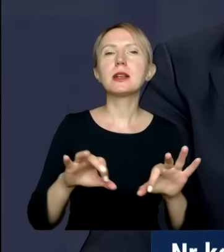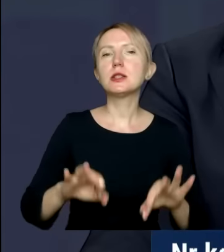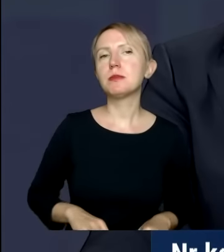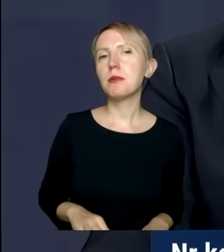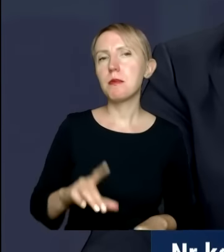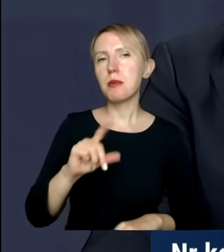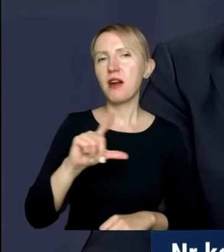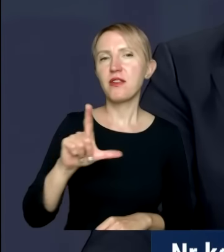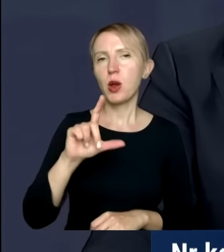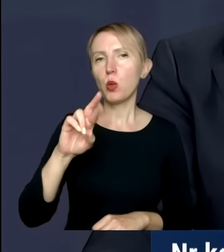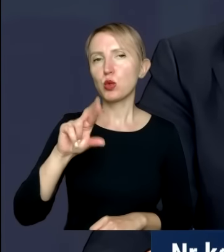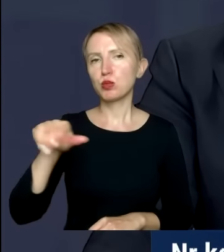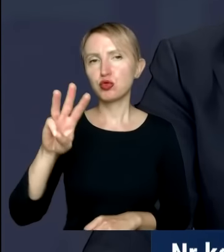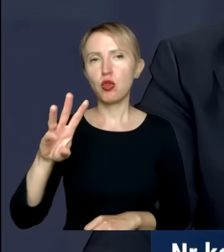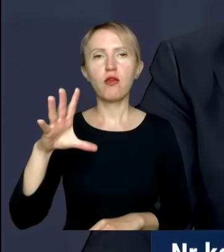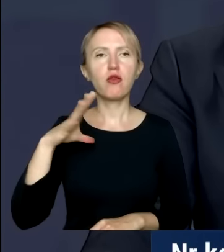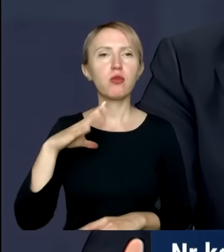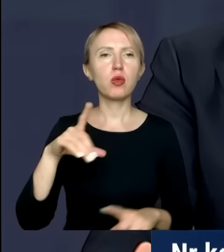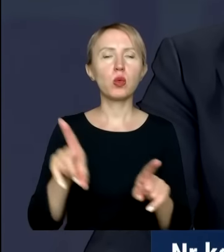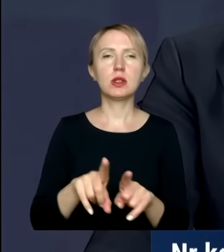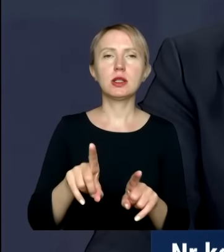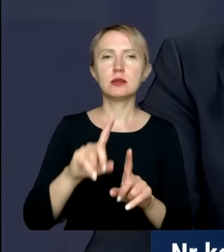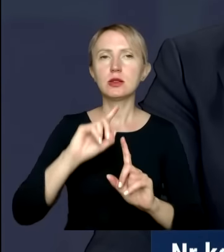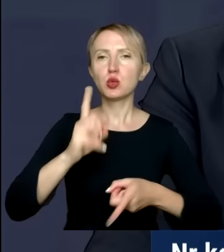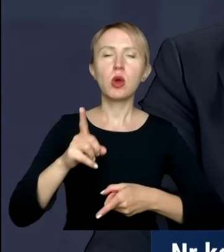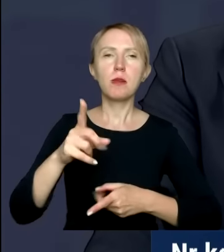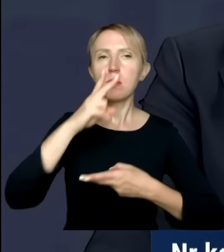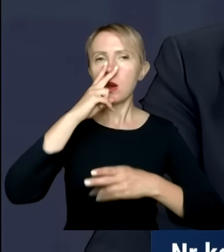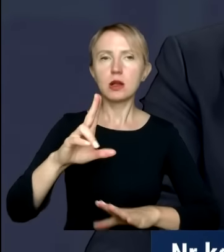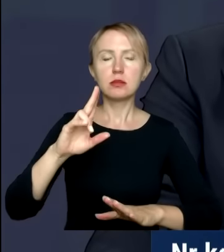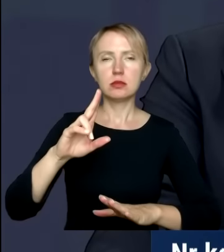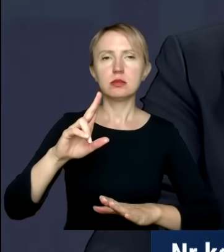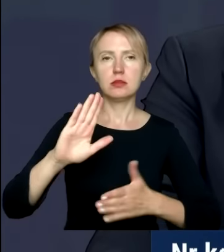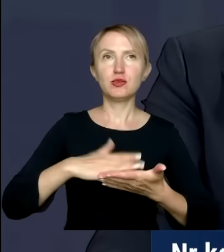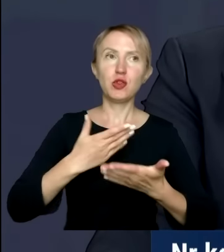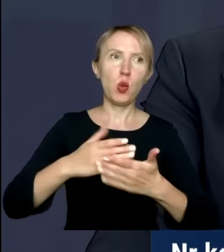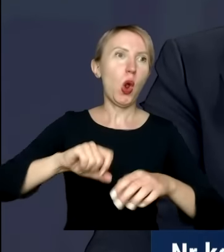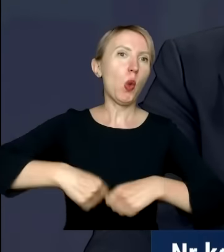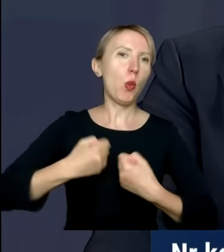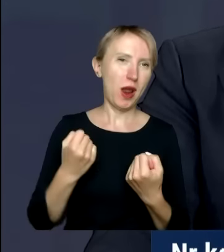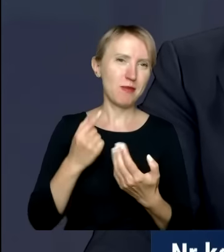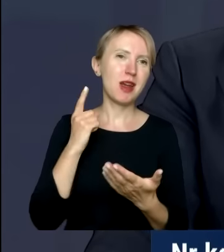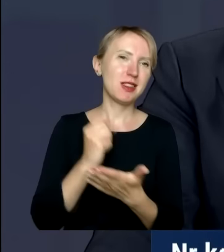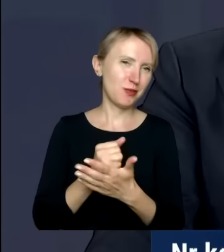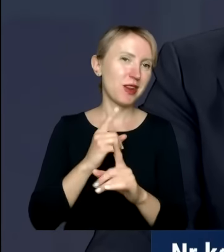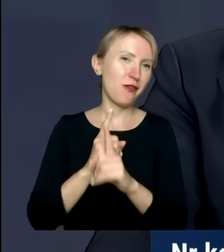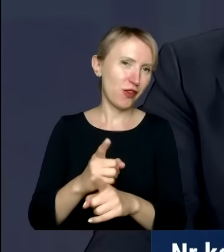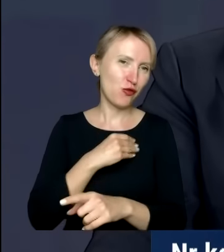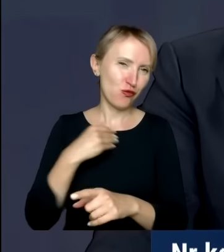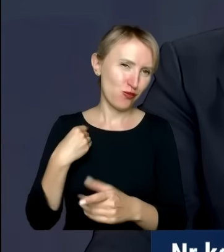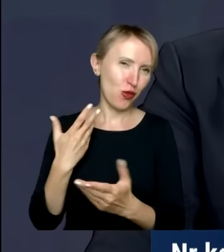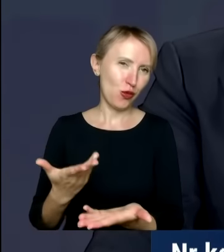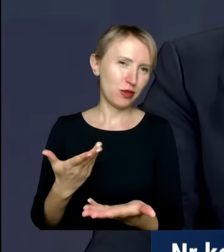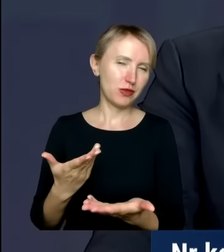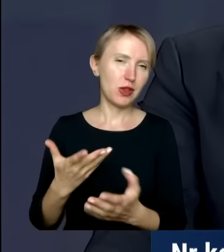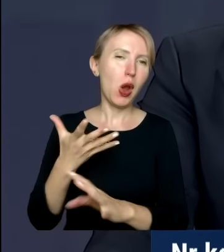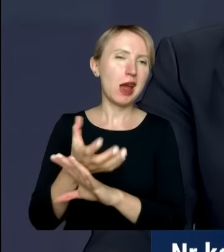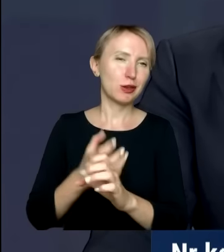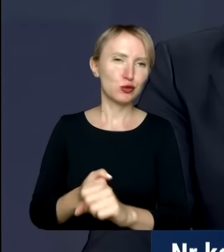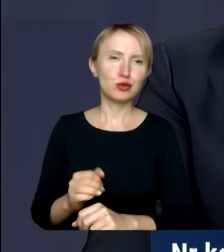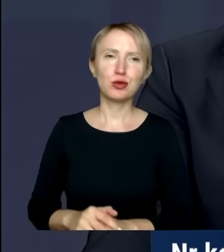Paweł rubcowo przykład tego naruszania praworządności w Polsce jego